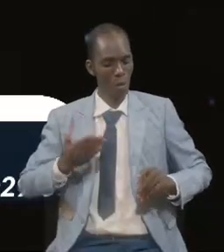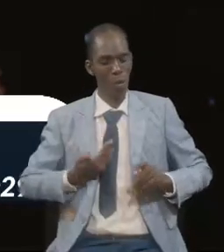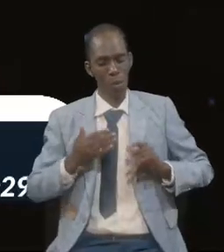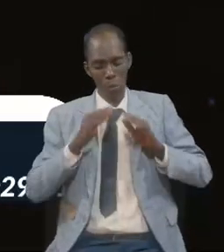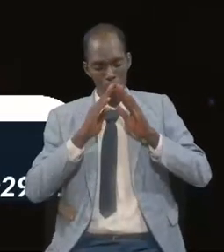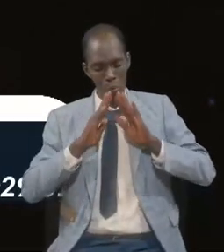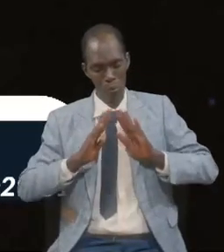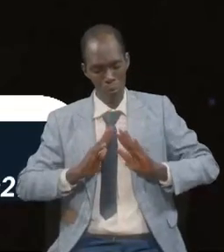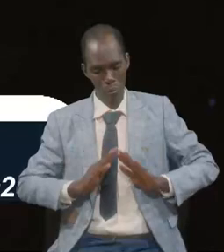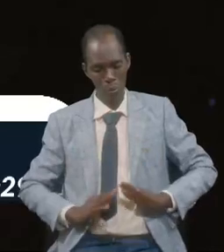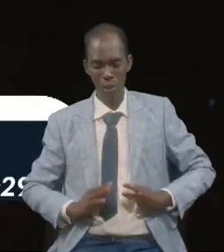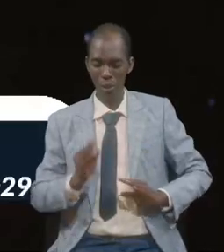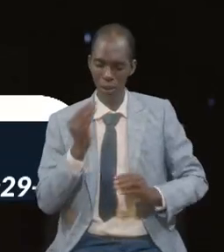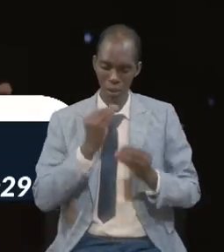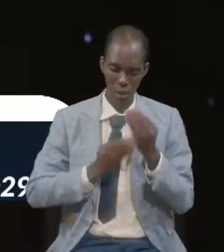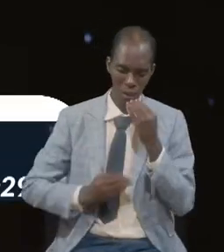prends